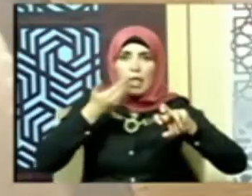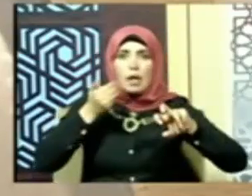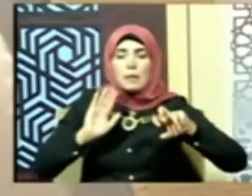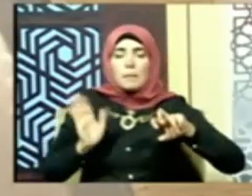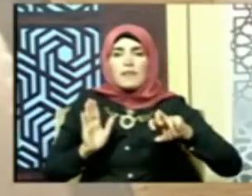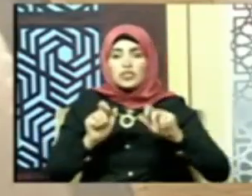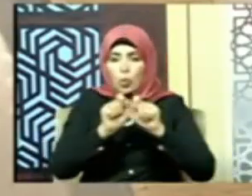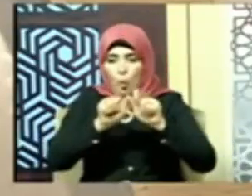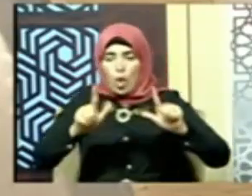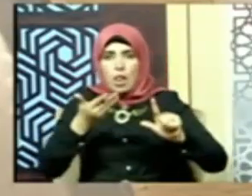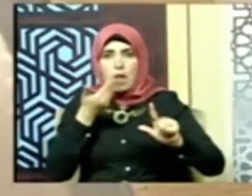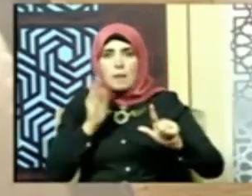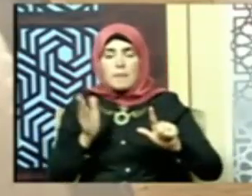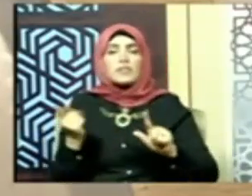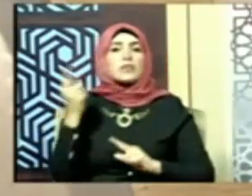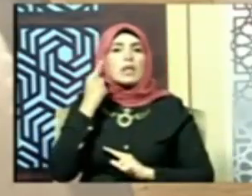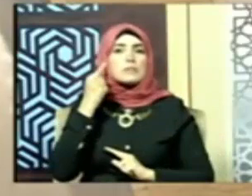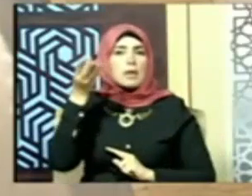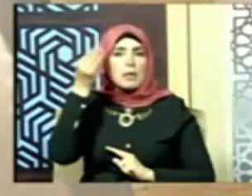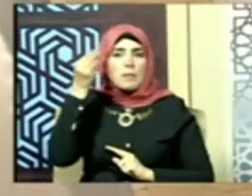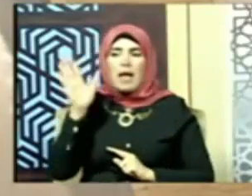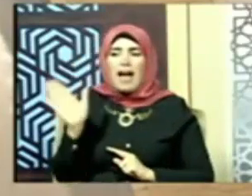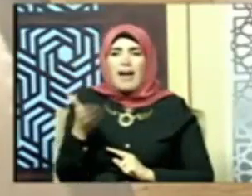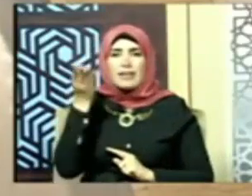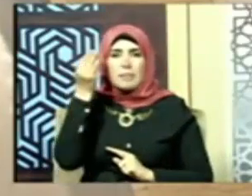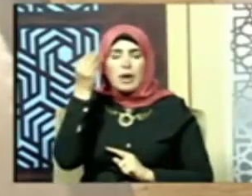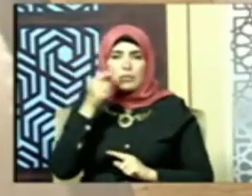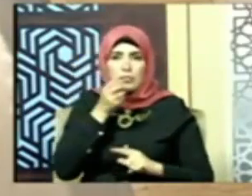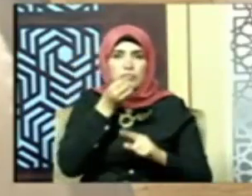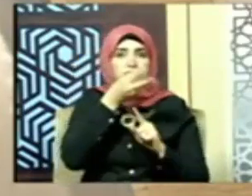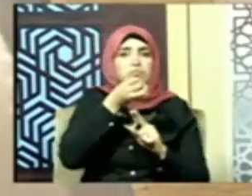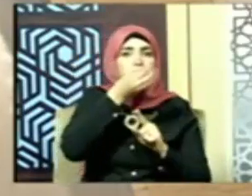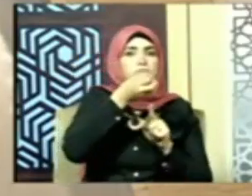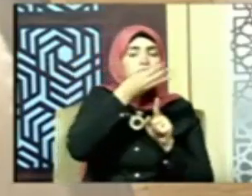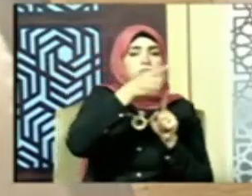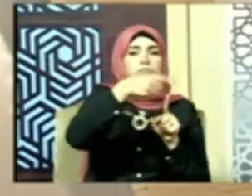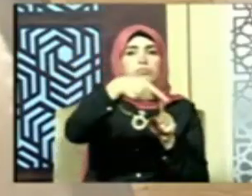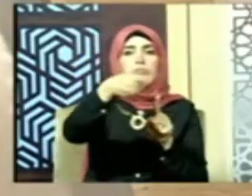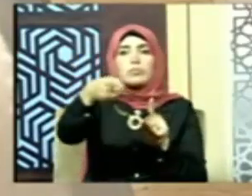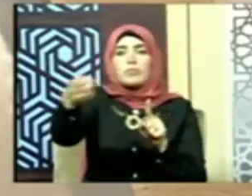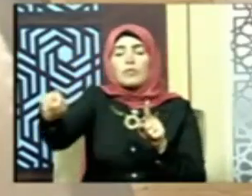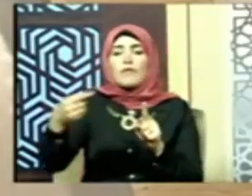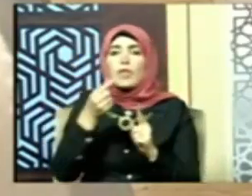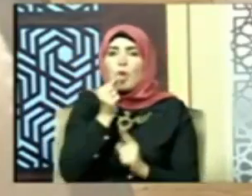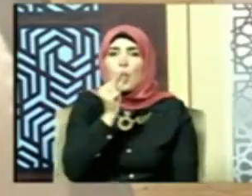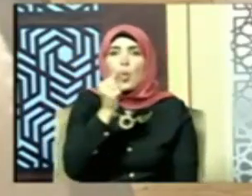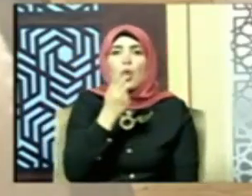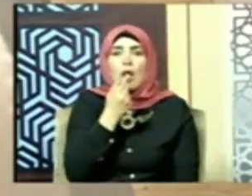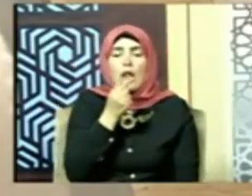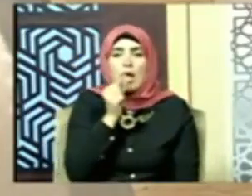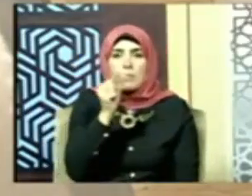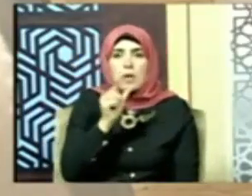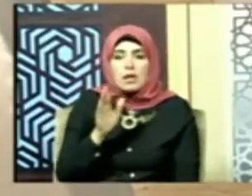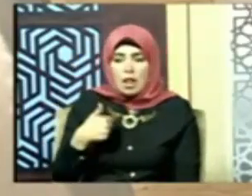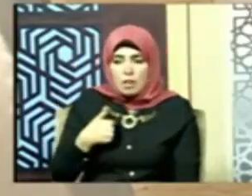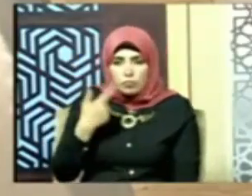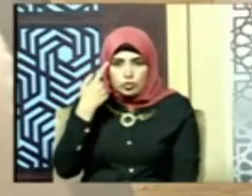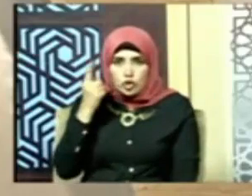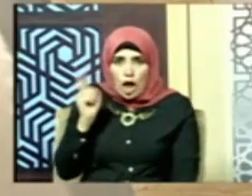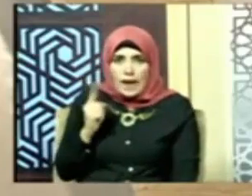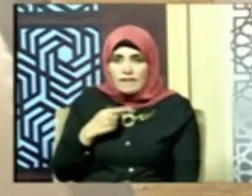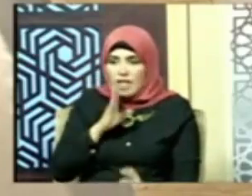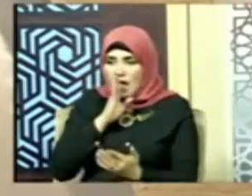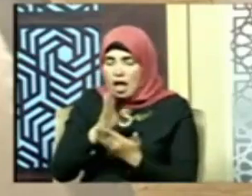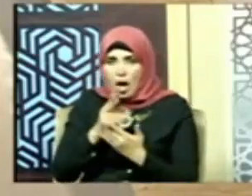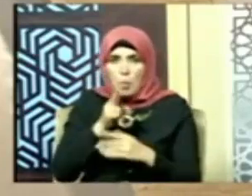إذ تلقونه بألسنتكم وتقولون بأفواهكم ما ليس لكم